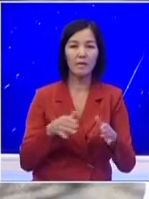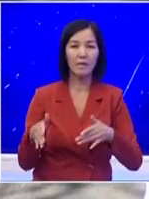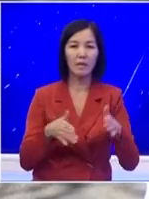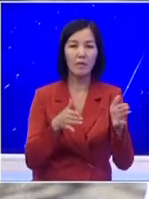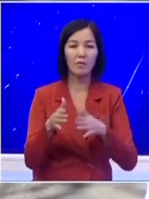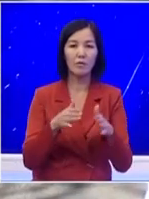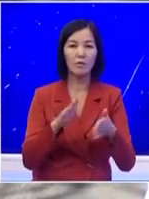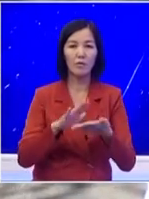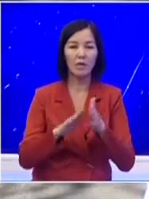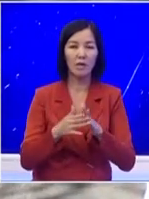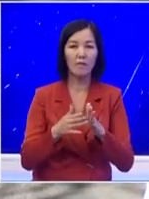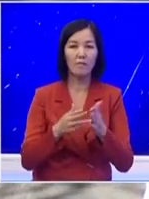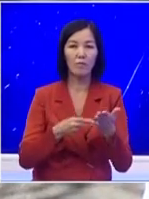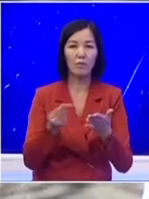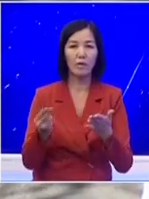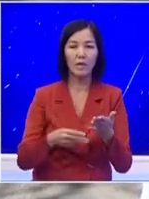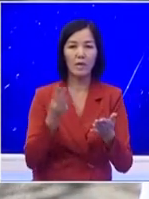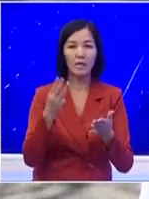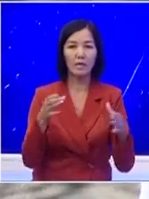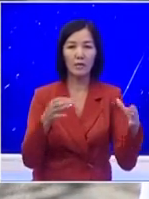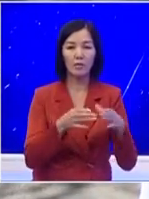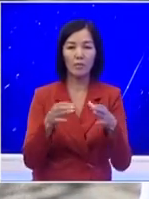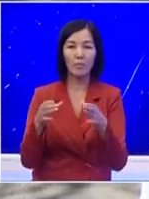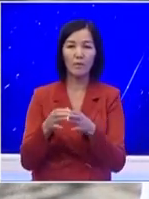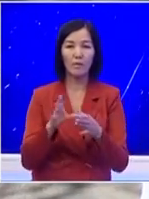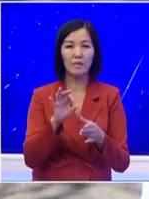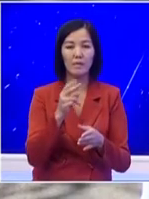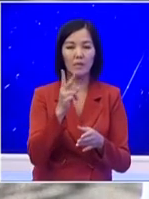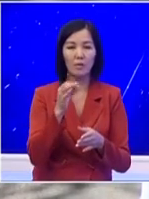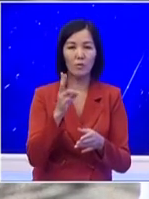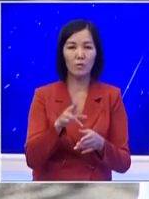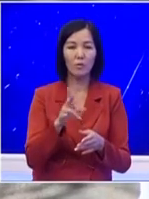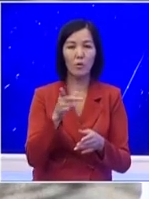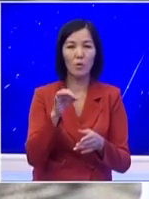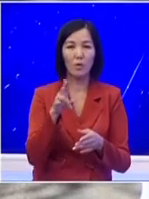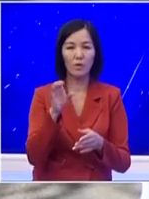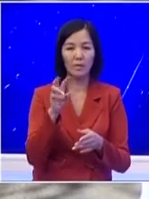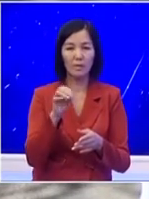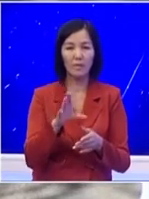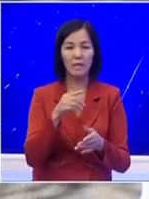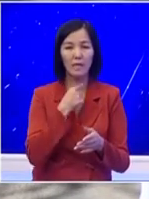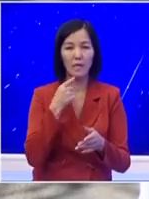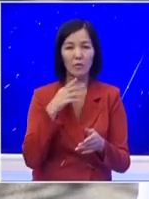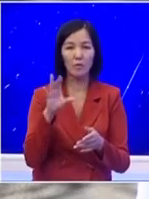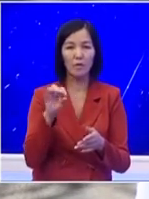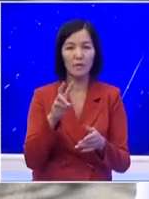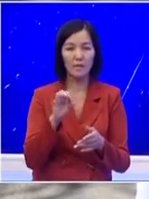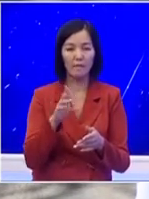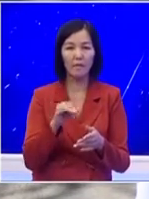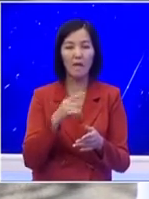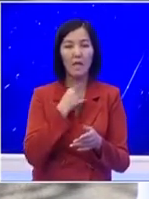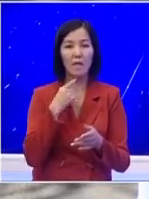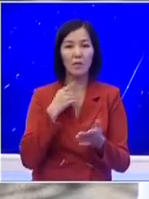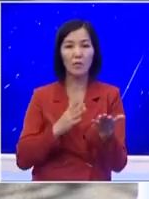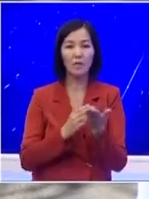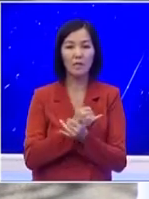работам заключен договор с тремя подрядными организациями Silk Road Construction, Golden City и Талдыкурган Сервис. Талдыкурган Сервис